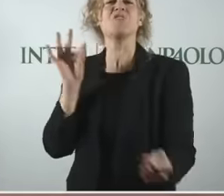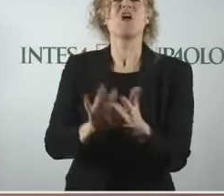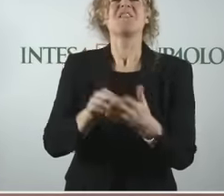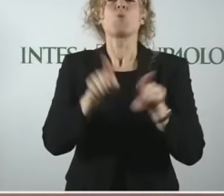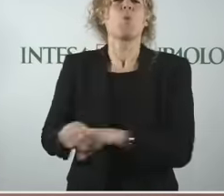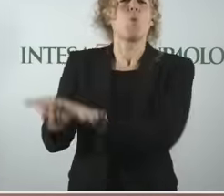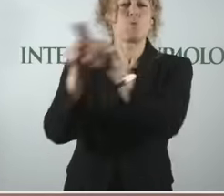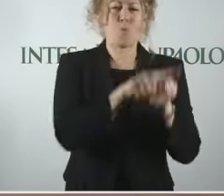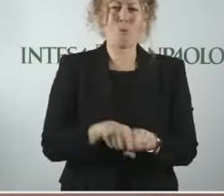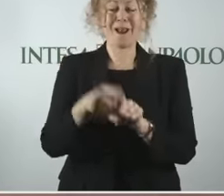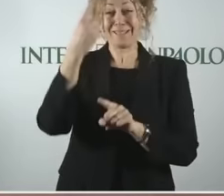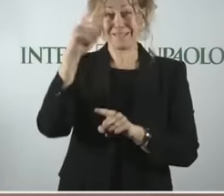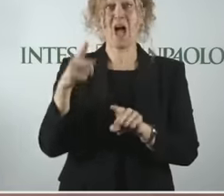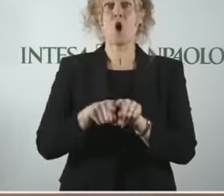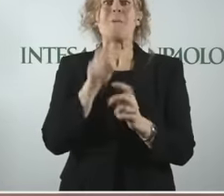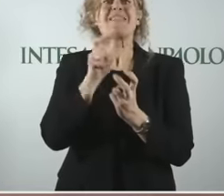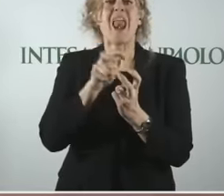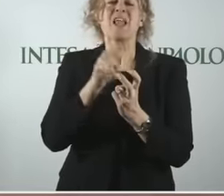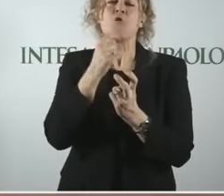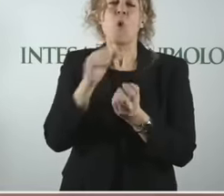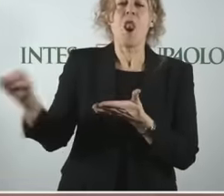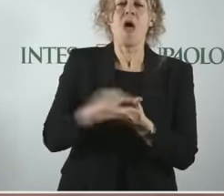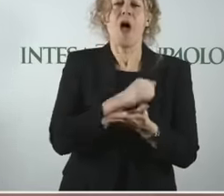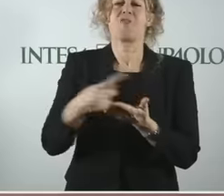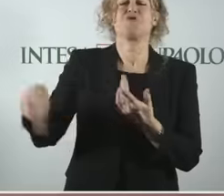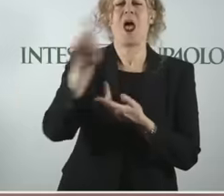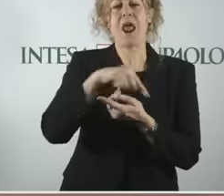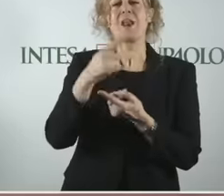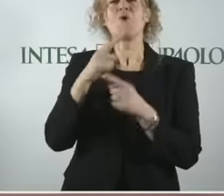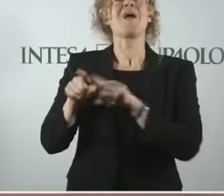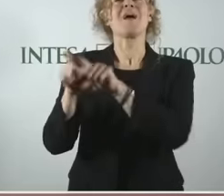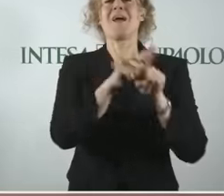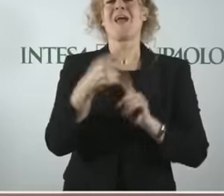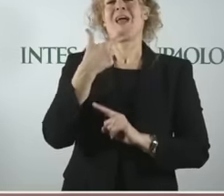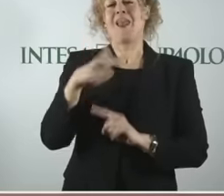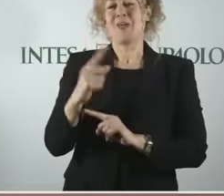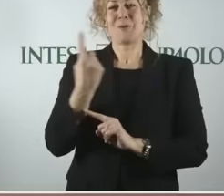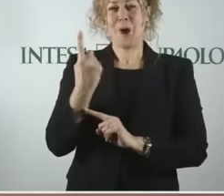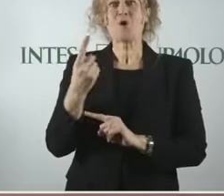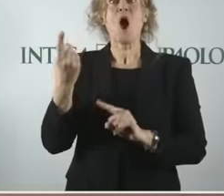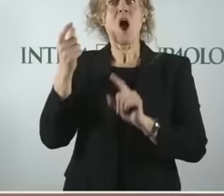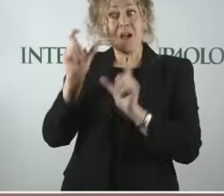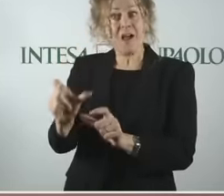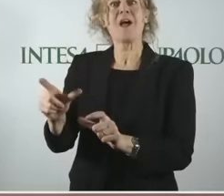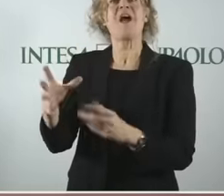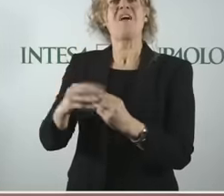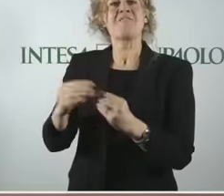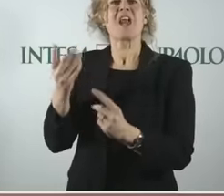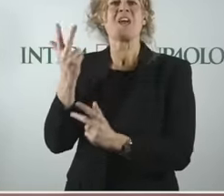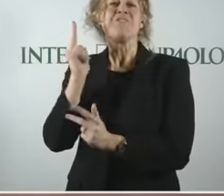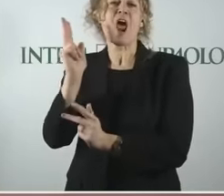si è fatto di tutto per sradicare i dialetti così Di fatto si è imposta una un modo francese di fare le